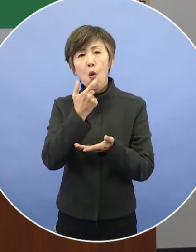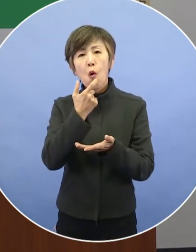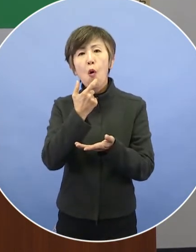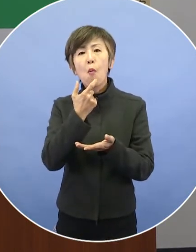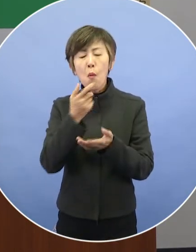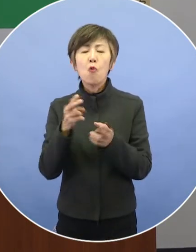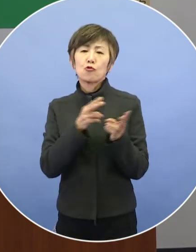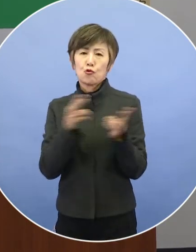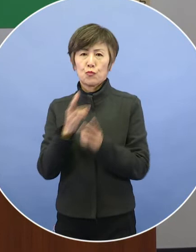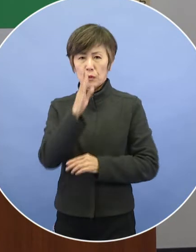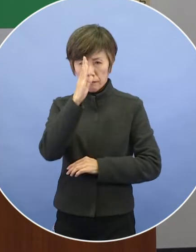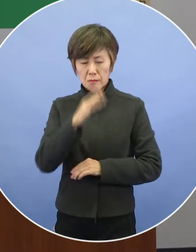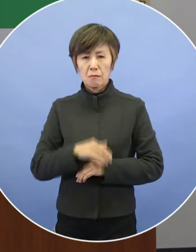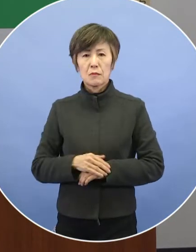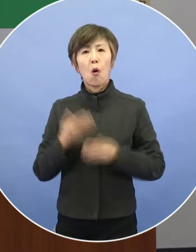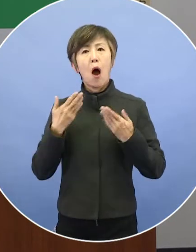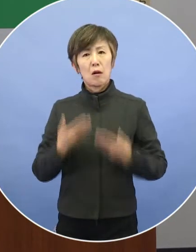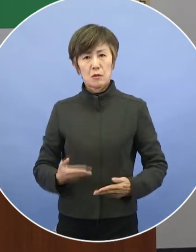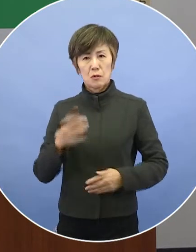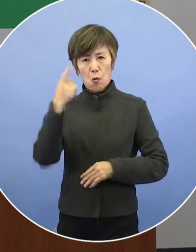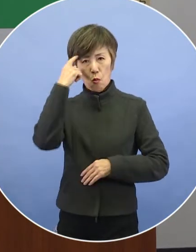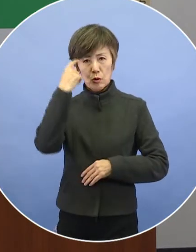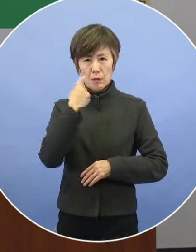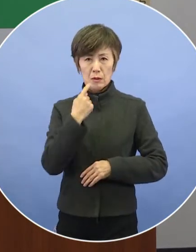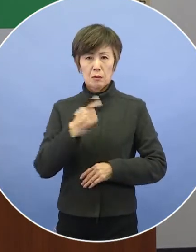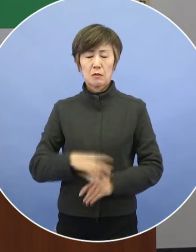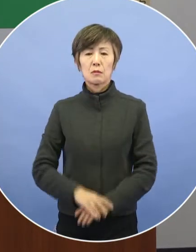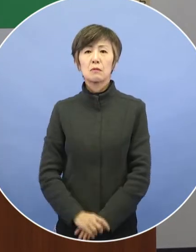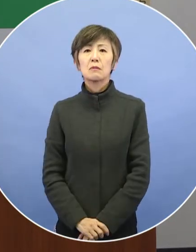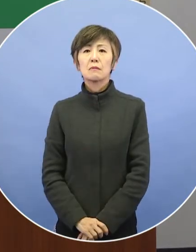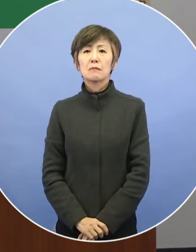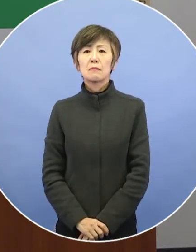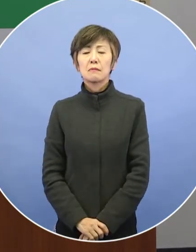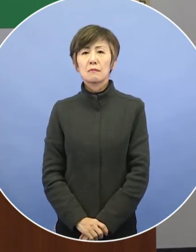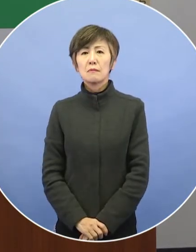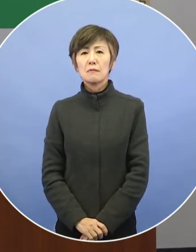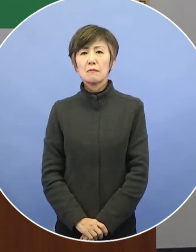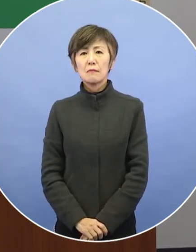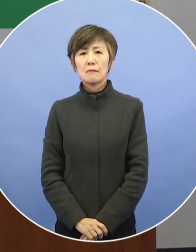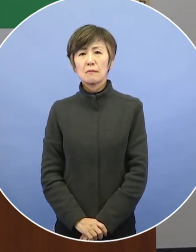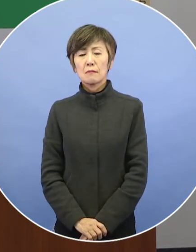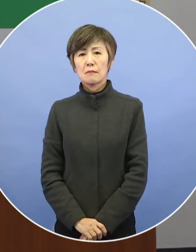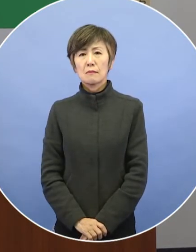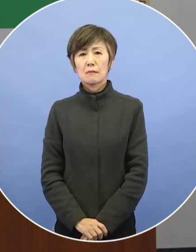品事前に準備をしておいていただくと安心かというふうに思っております